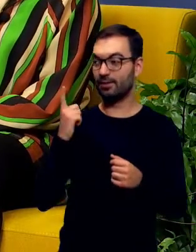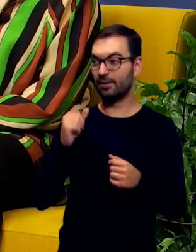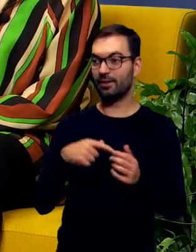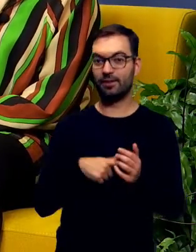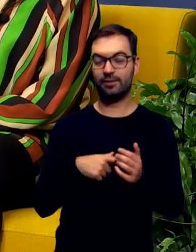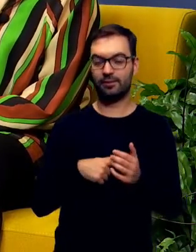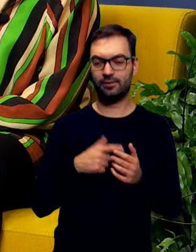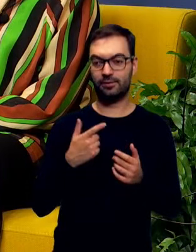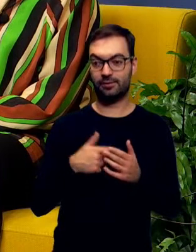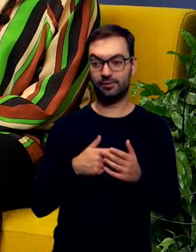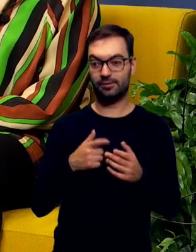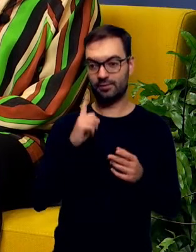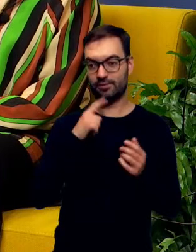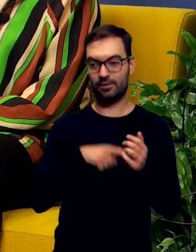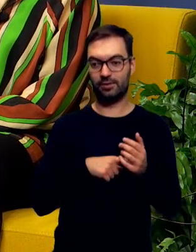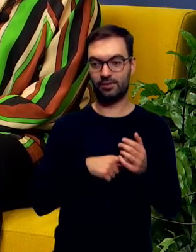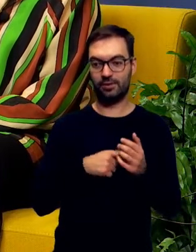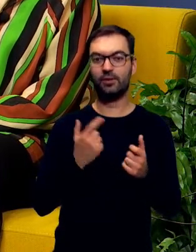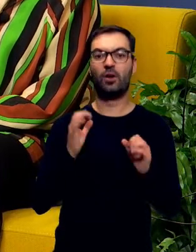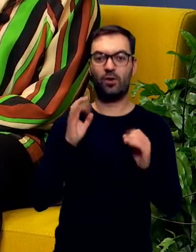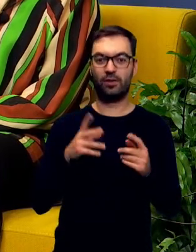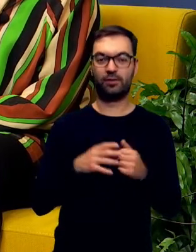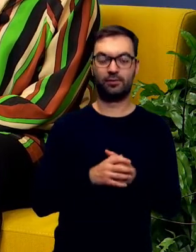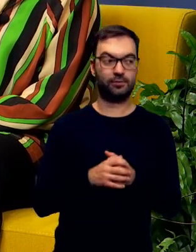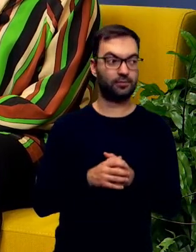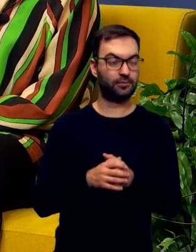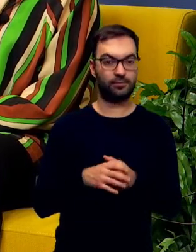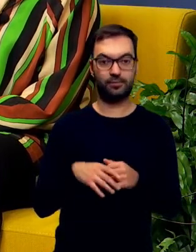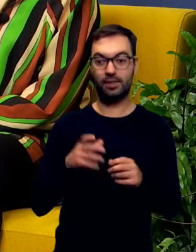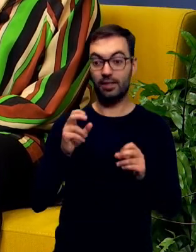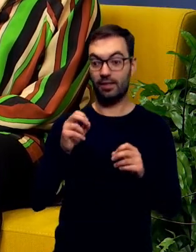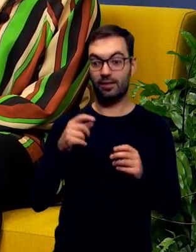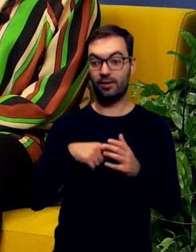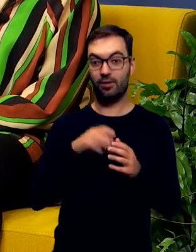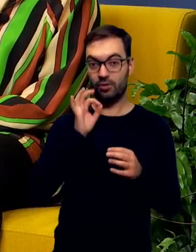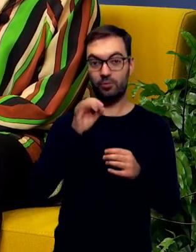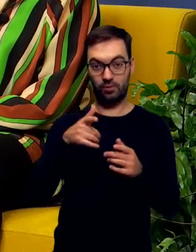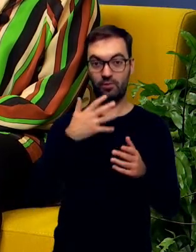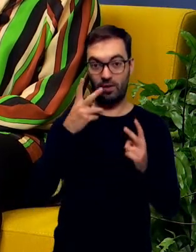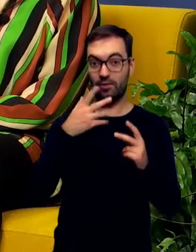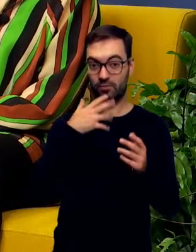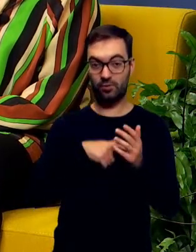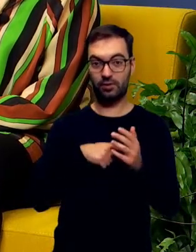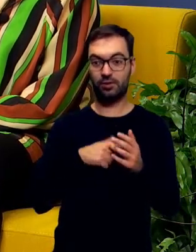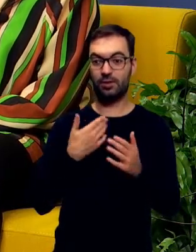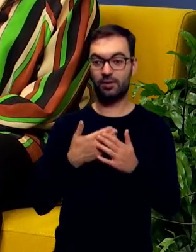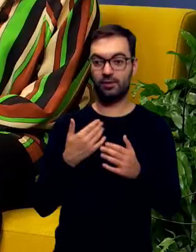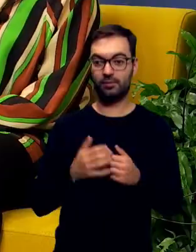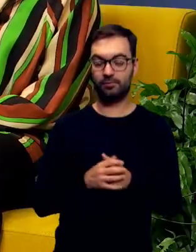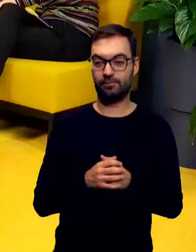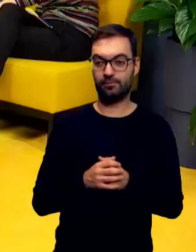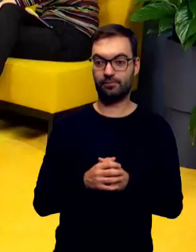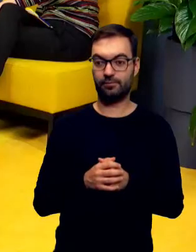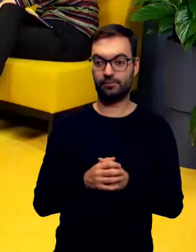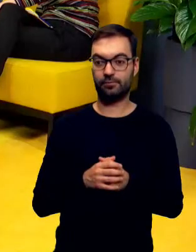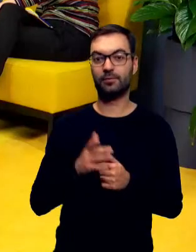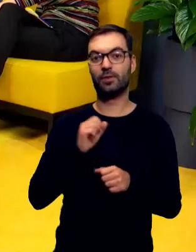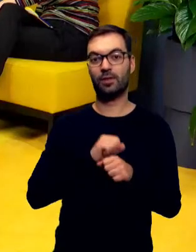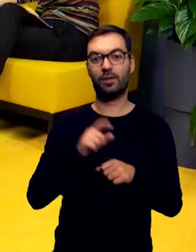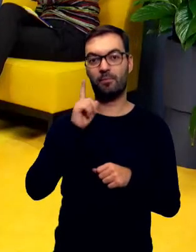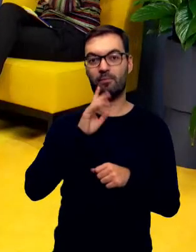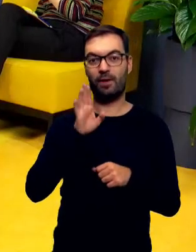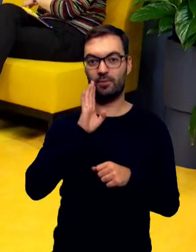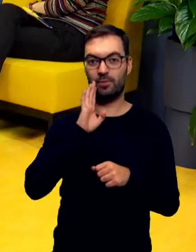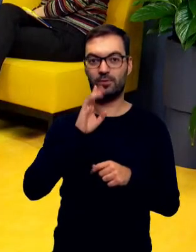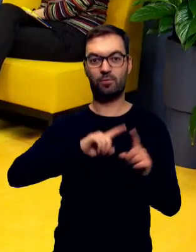już jest jakaś forma właśnie, no dobrze, no ale nie, no, będzie, taki, nie, ale to pani żarty, dotyka istotnego problemu, dlatego trochę, że ale mamy